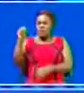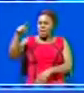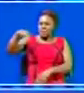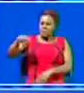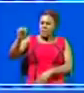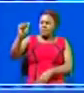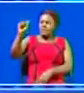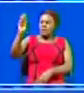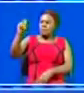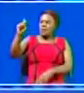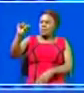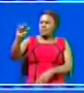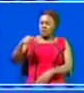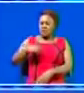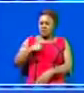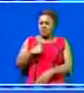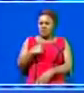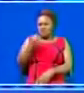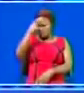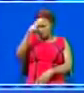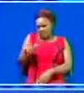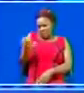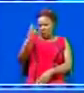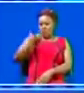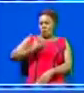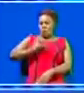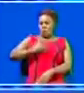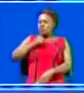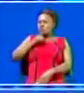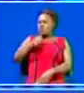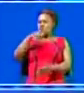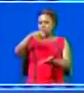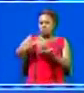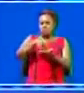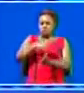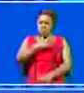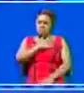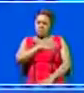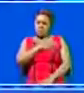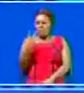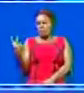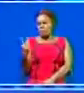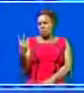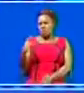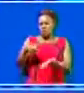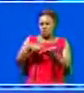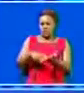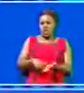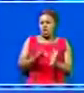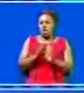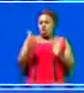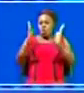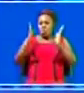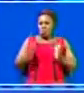Agoi ambaye amedai kuwa hisia za Wetangula ni zake binafsi na wala sio msimamo wa NASA. Wawili hao wamesisitiza kwamba hakuna